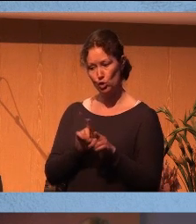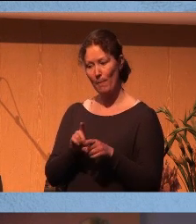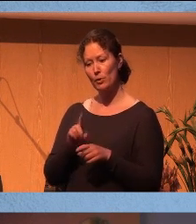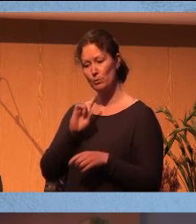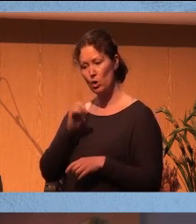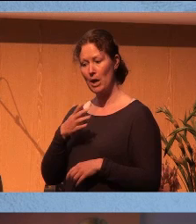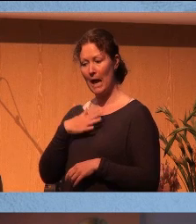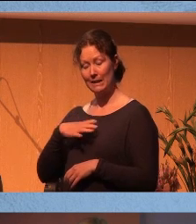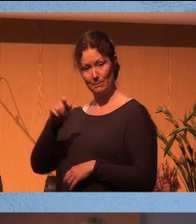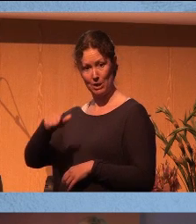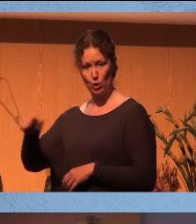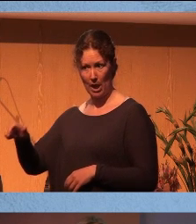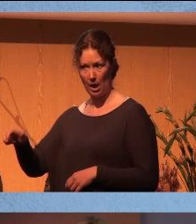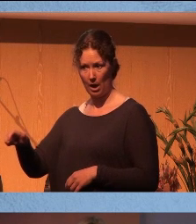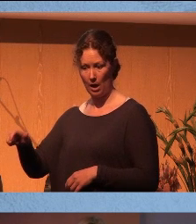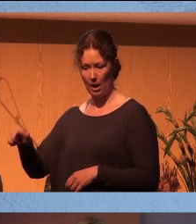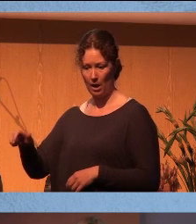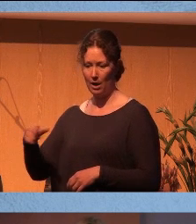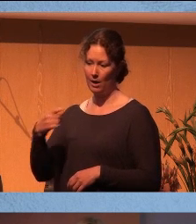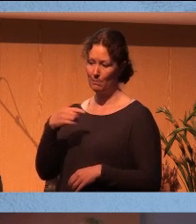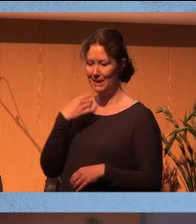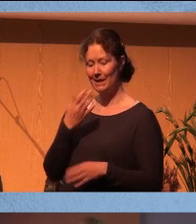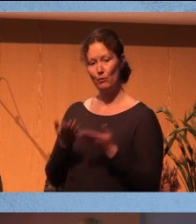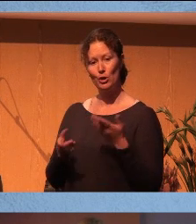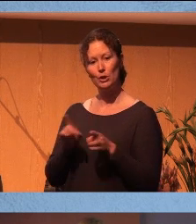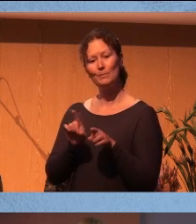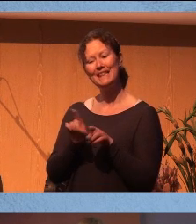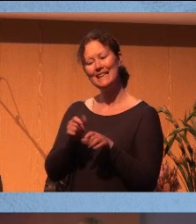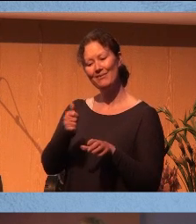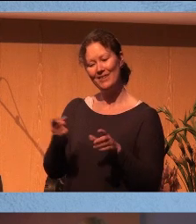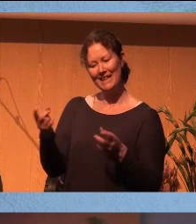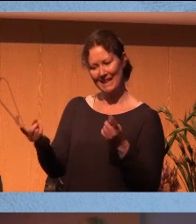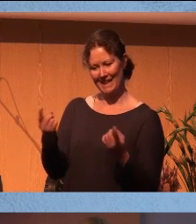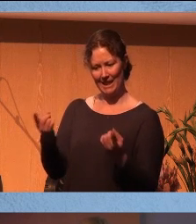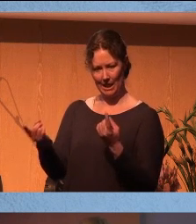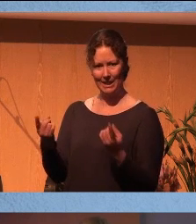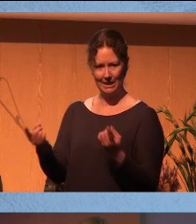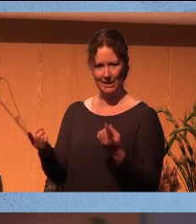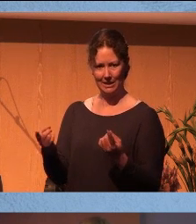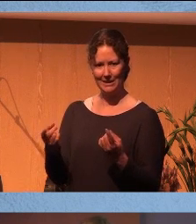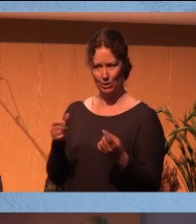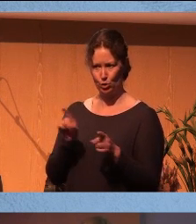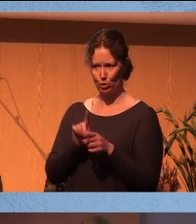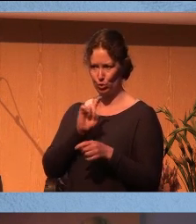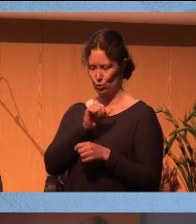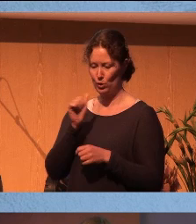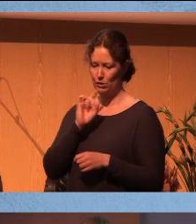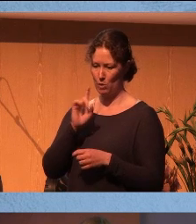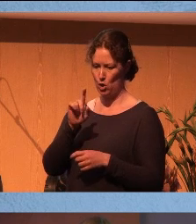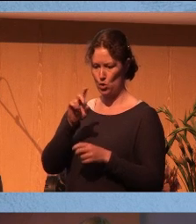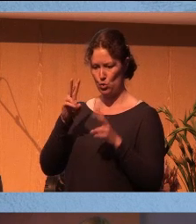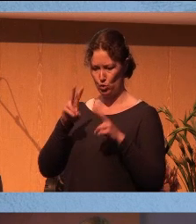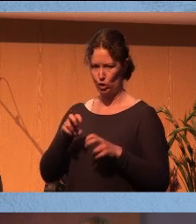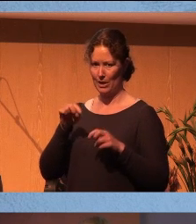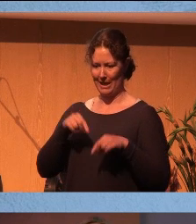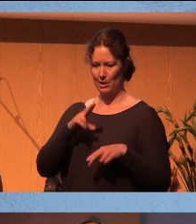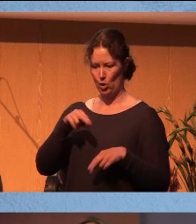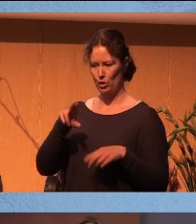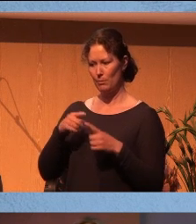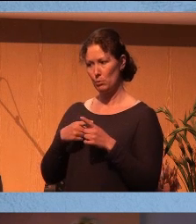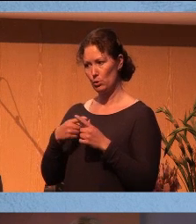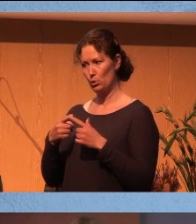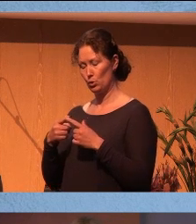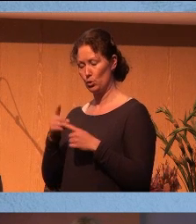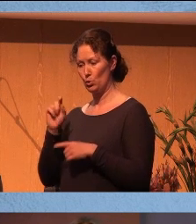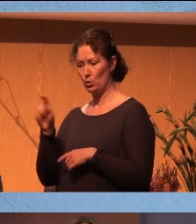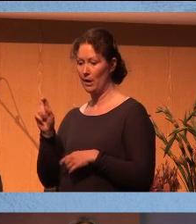helsepersonell. Altså de blir vurdert som like viktige i store spørreundersøkelser i Norge og i utlandet. Eller vi